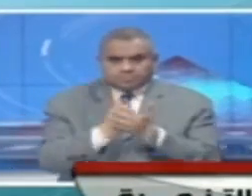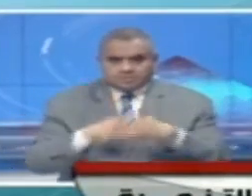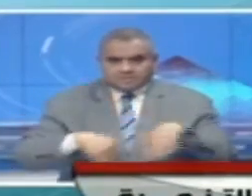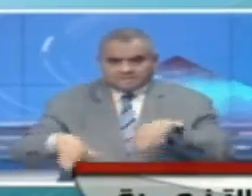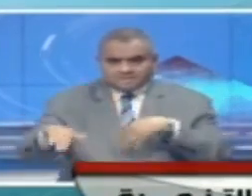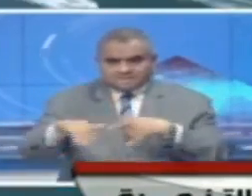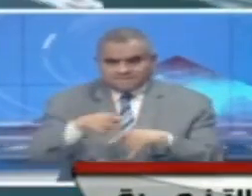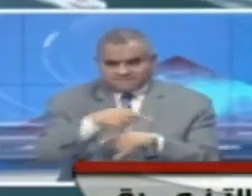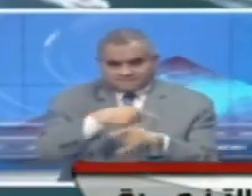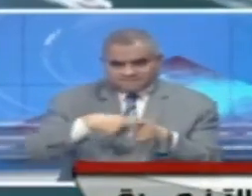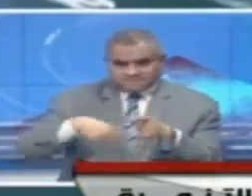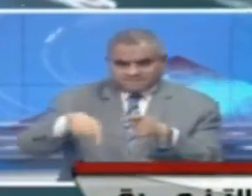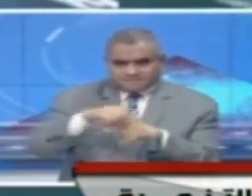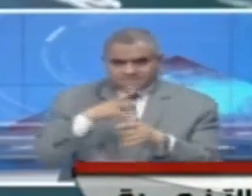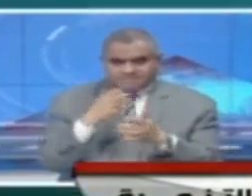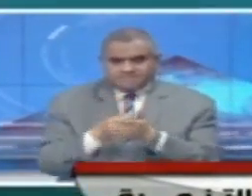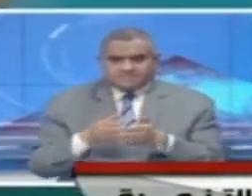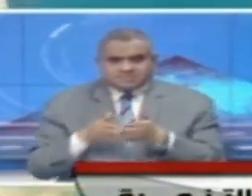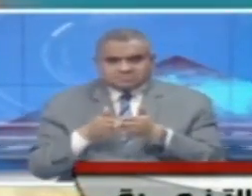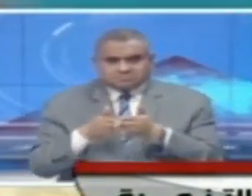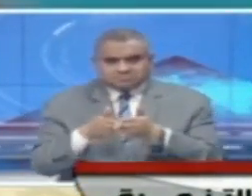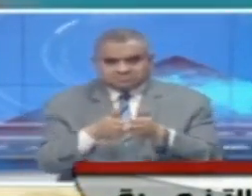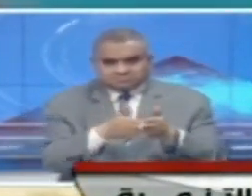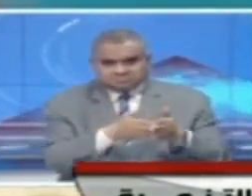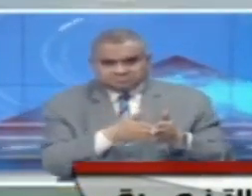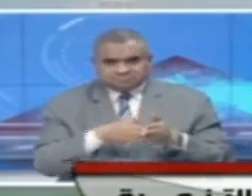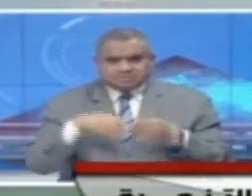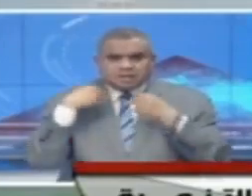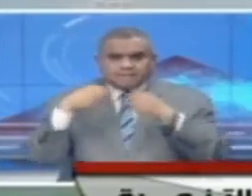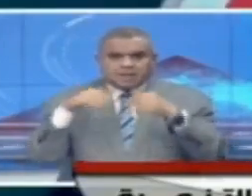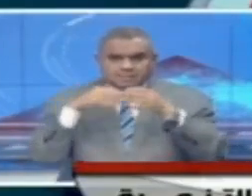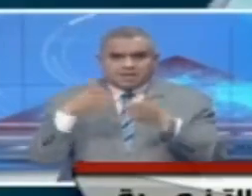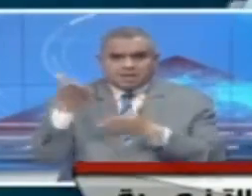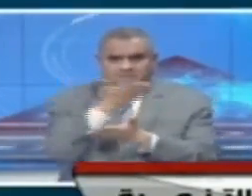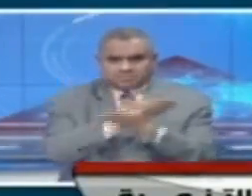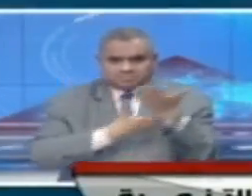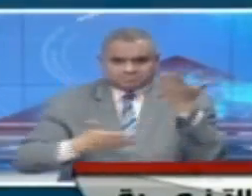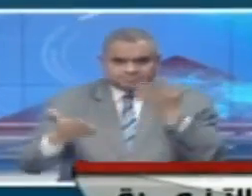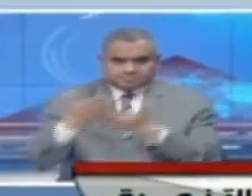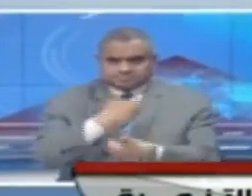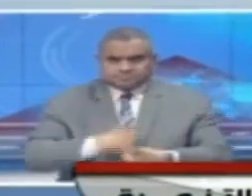جديدا ومتنفسا مهما للتجارة العالمية.